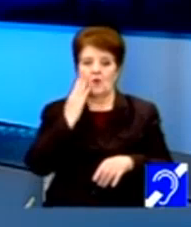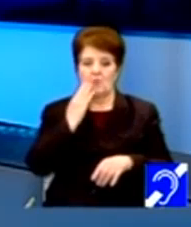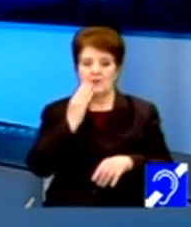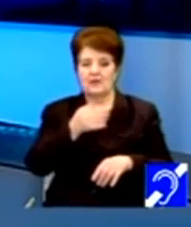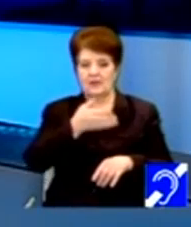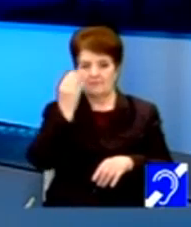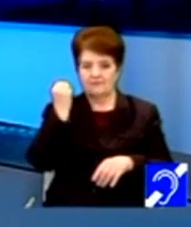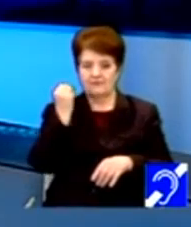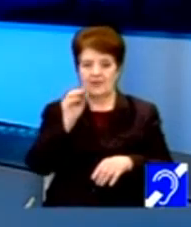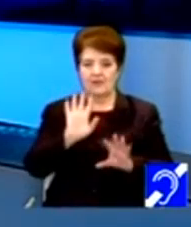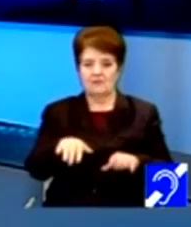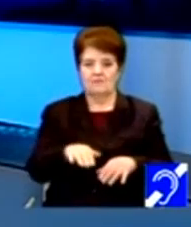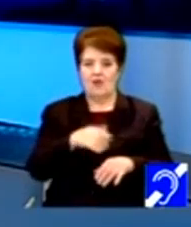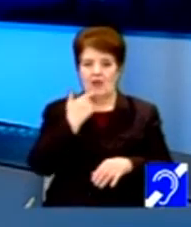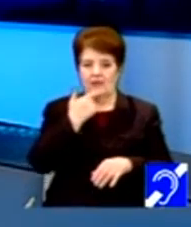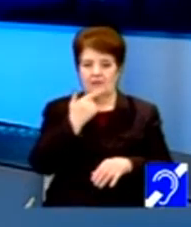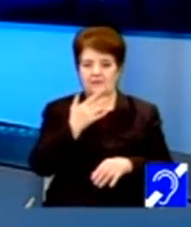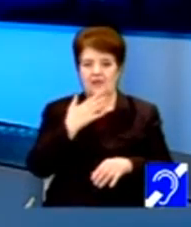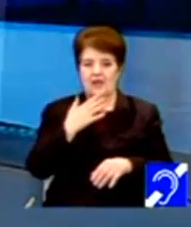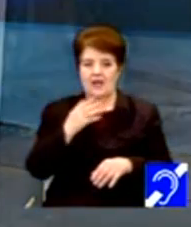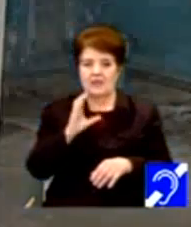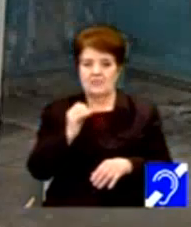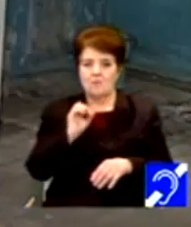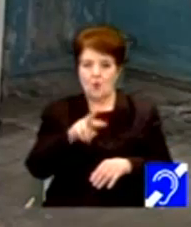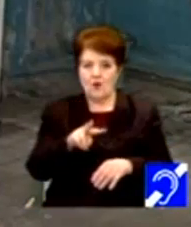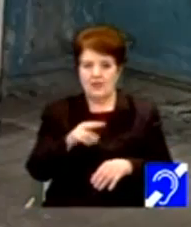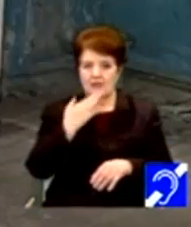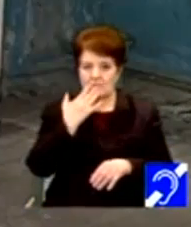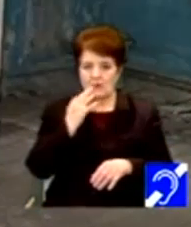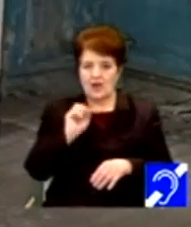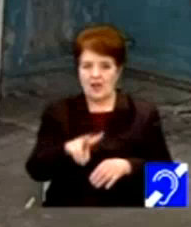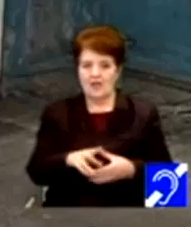ștergerea memoriei și a simbolurilor naționale.